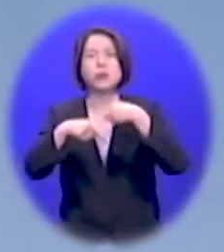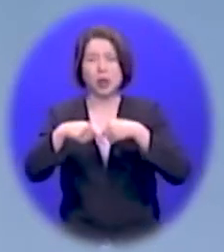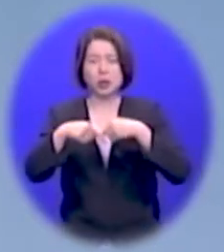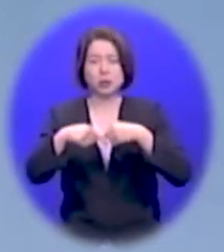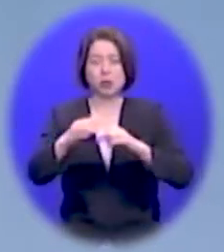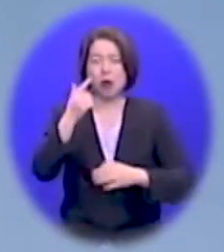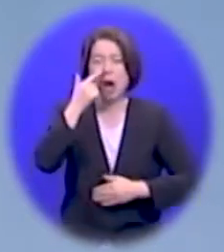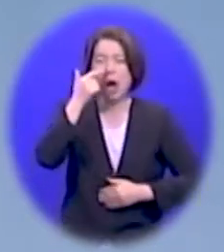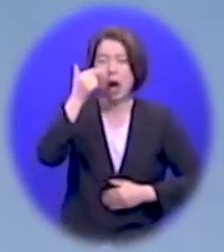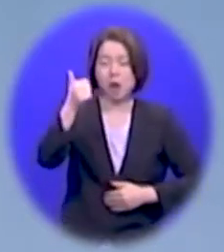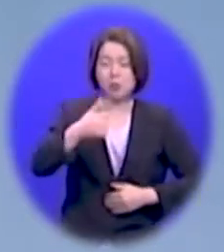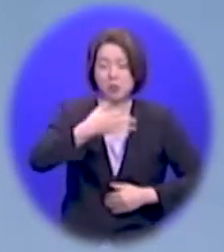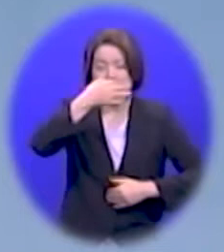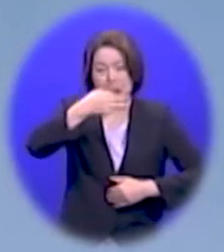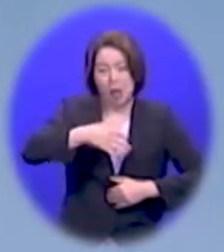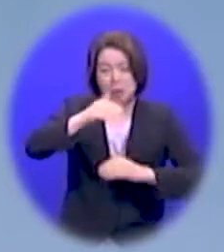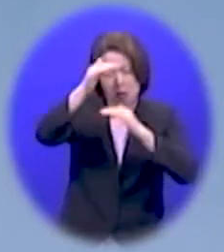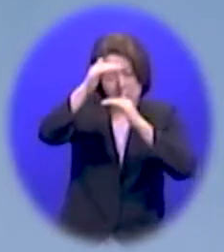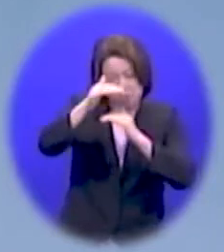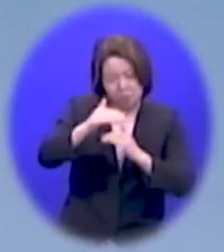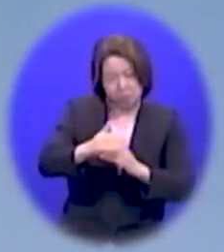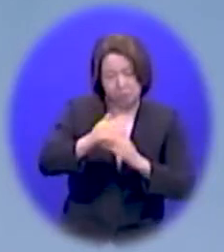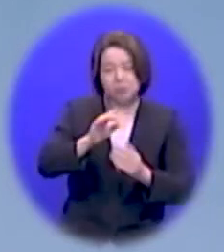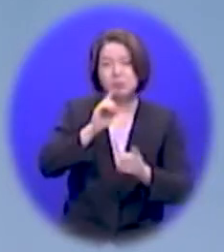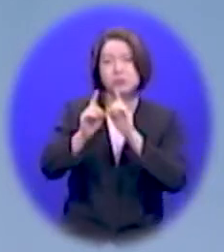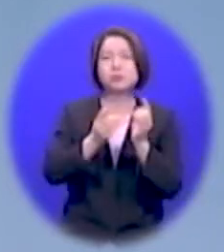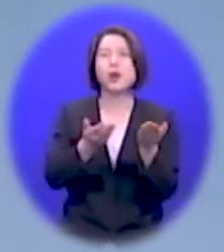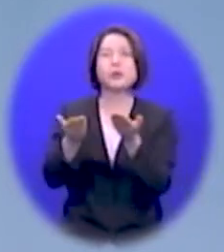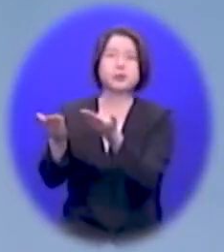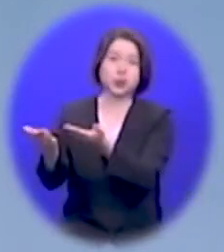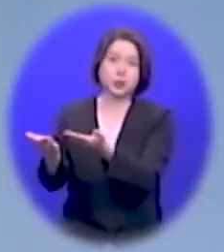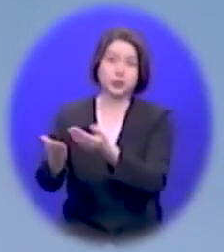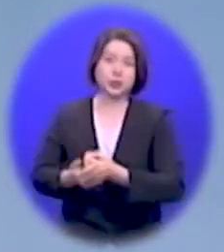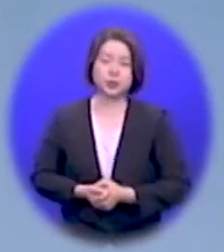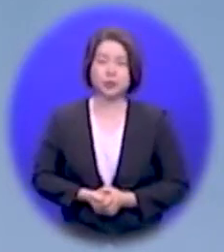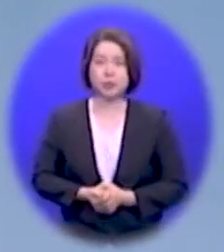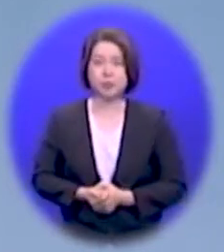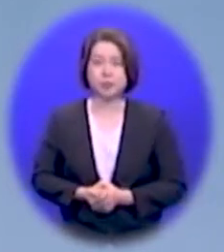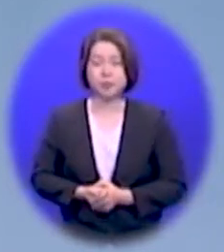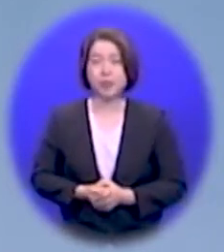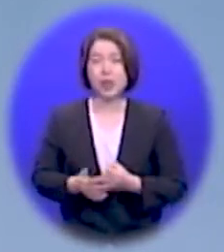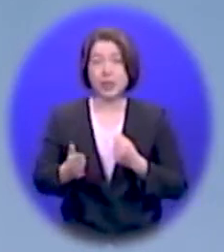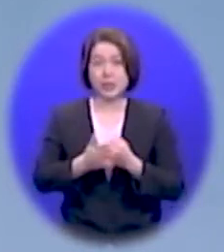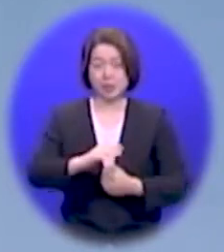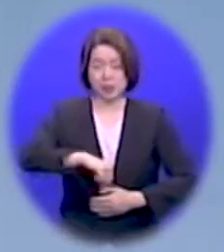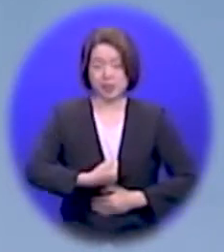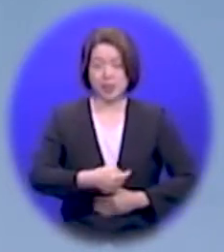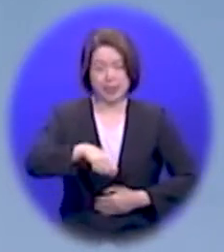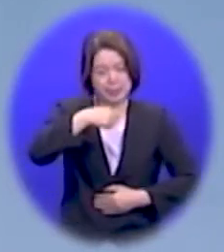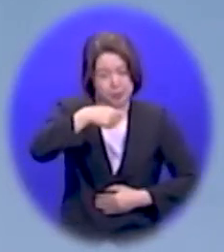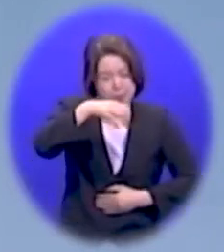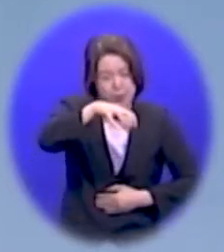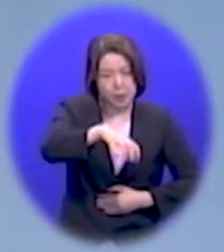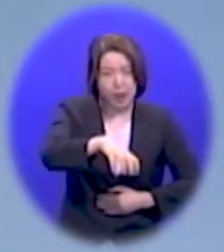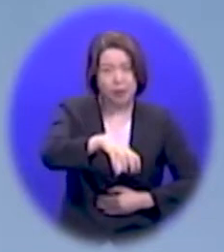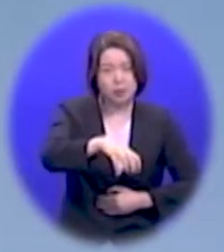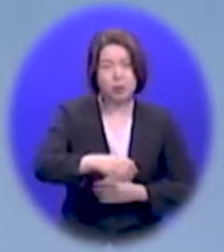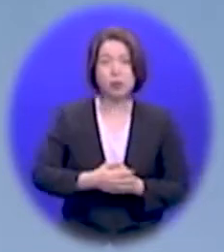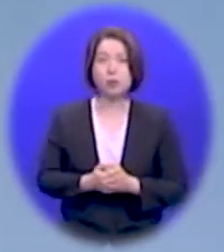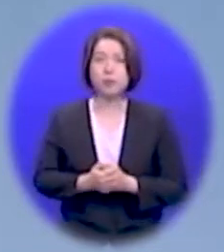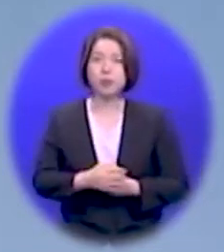그 힘든 사연을 이야기를 했습니다 그래서 자기가 식당에 어떻게 에